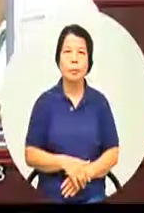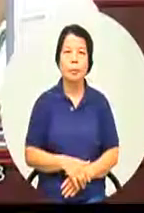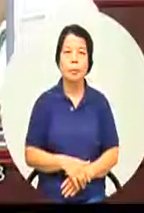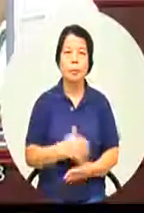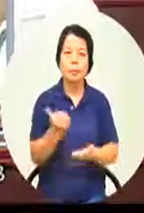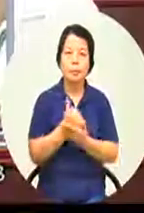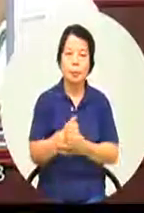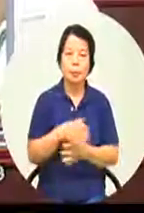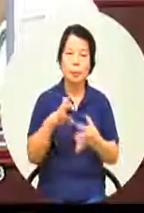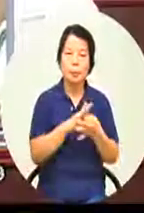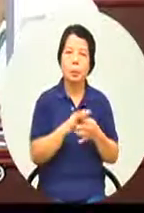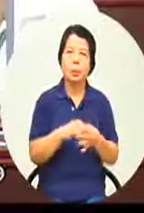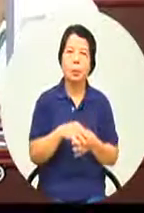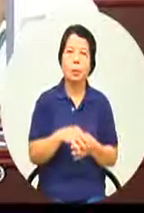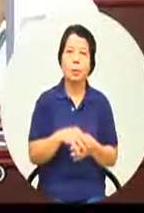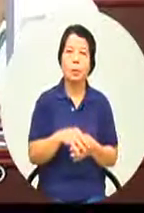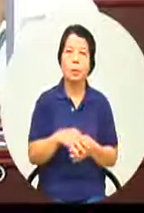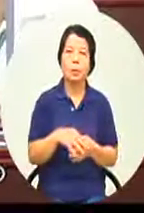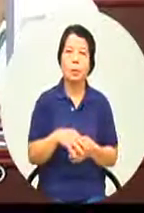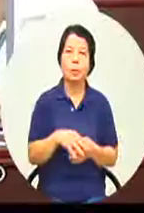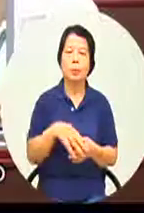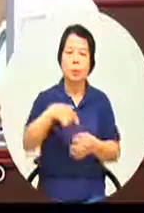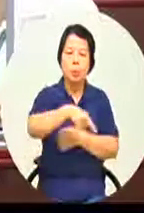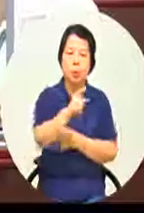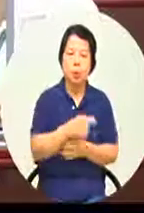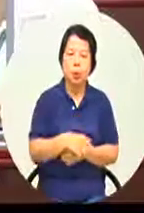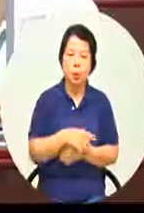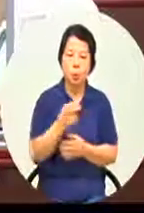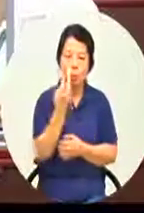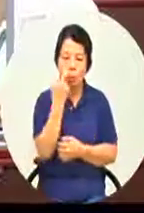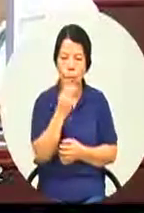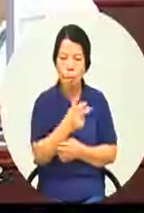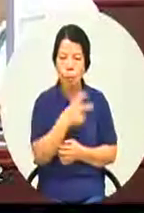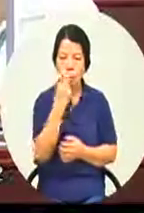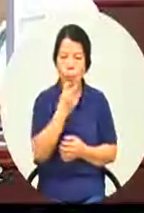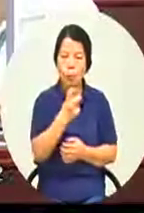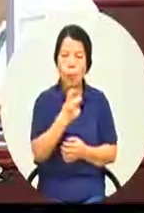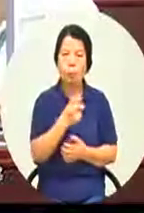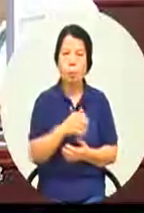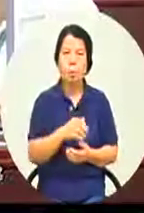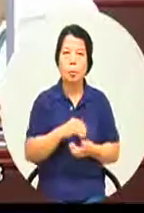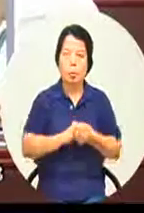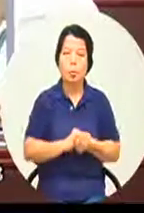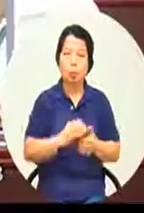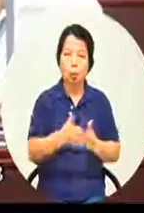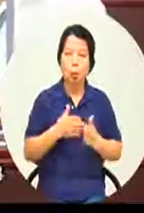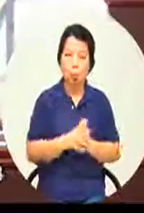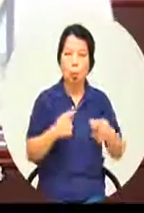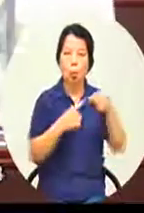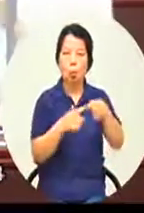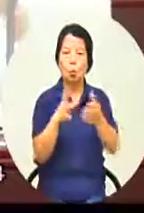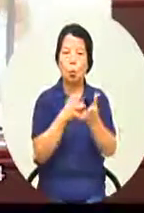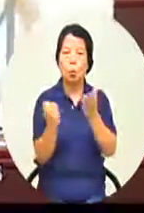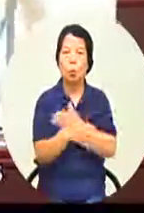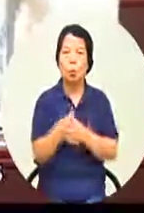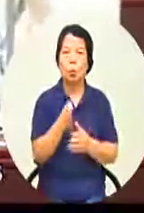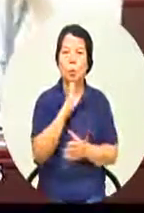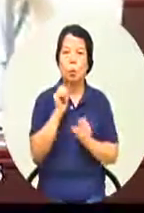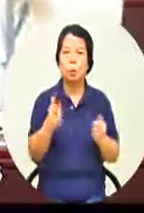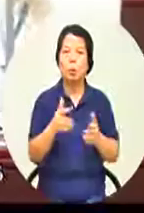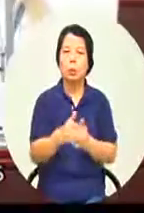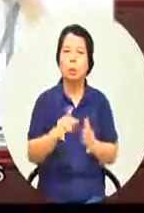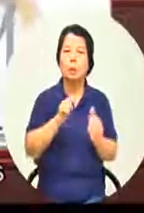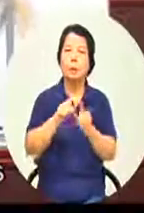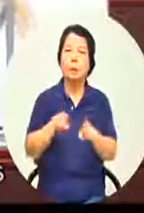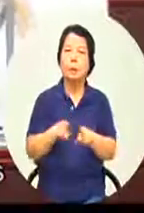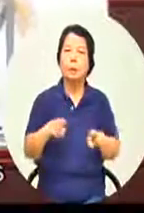请相关的单位再去做一下确认，至于说废一个站是不是合适，那要看看那一个站是不是平常有